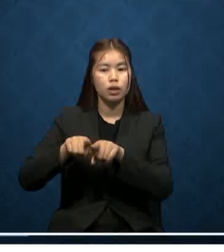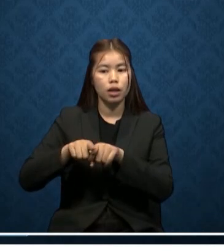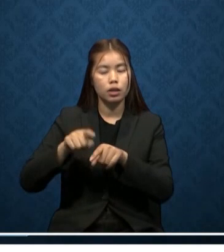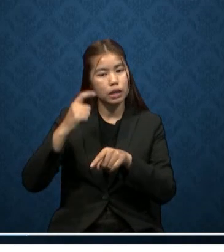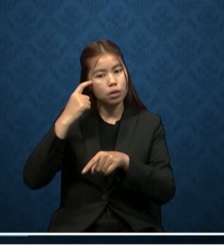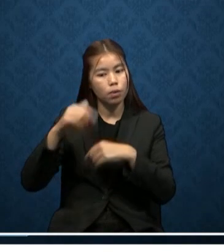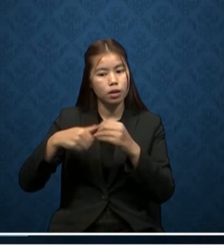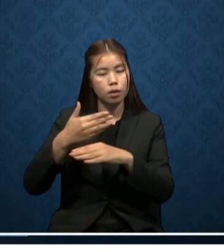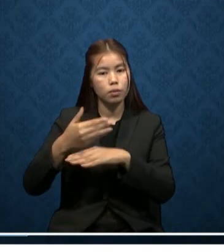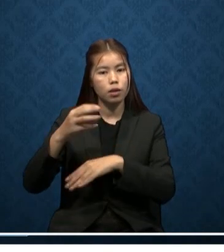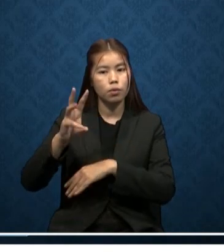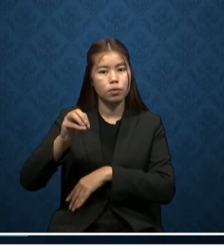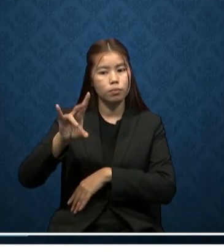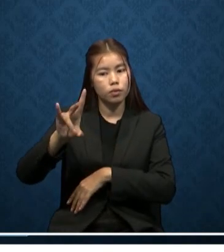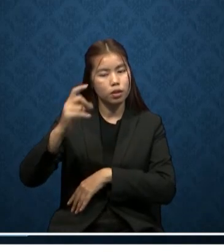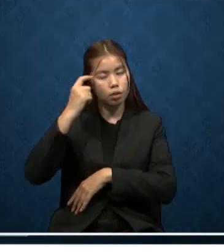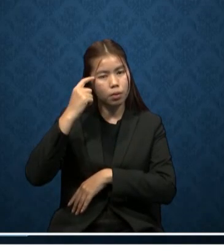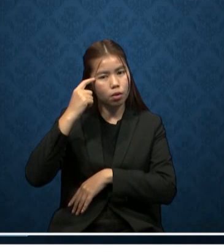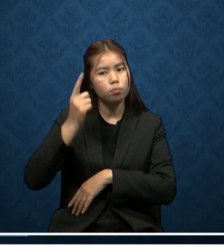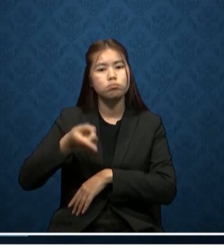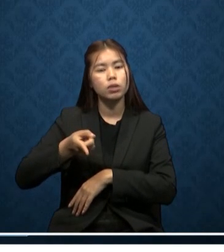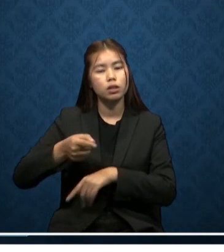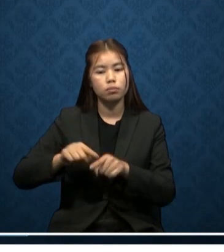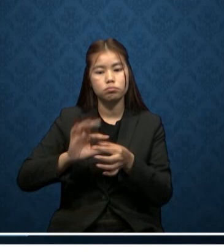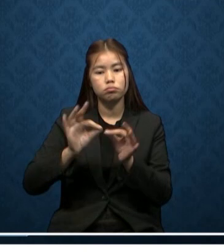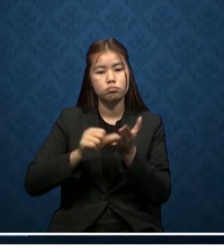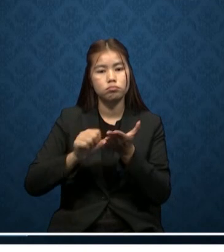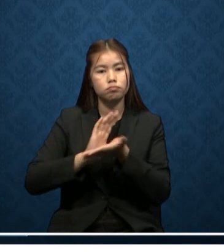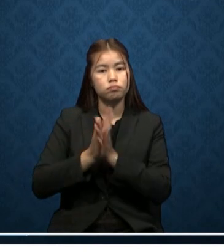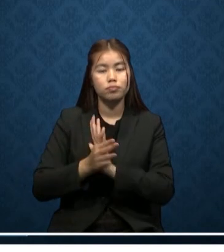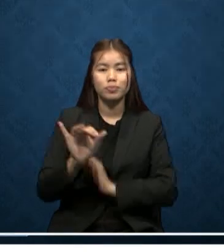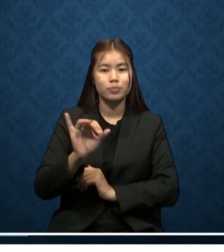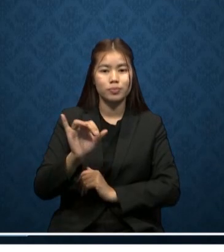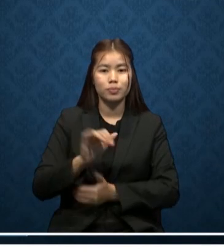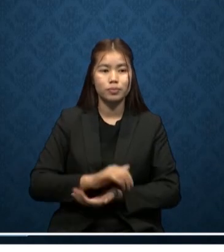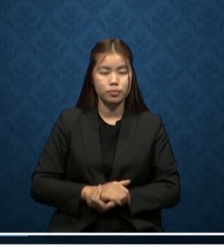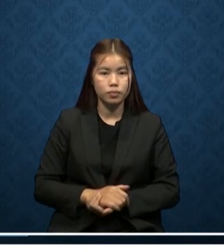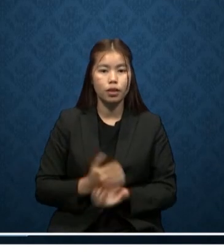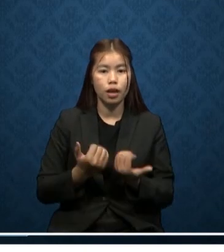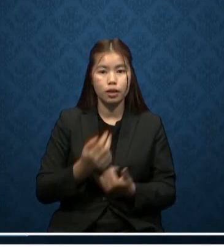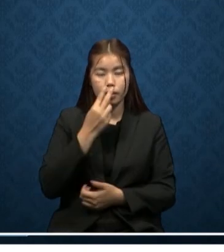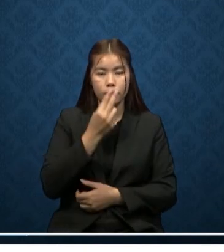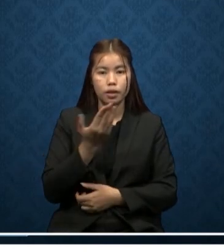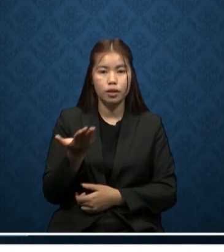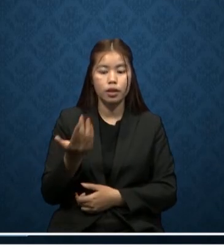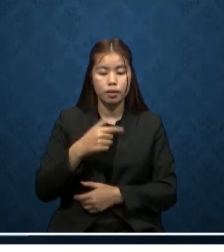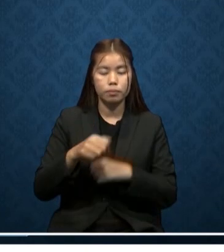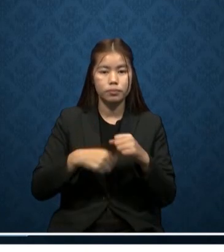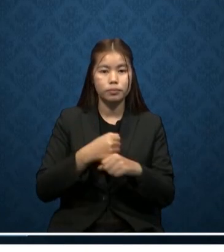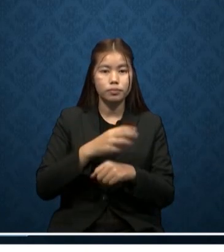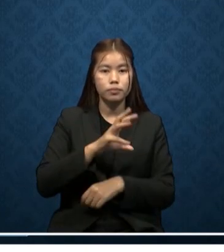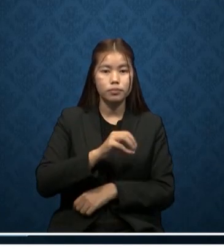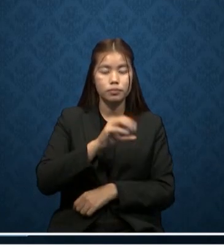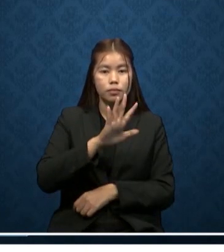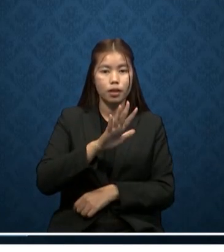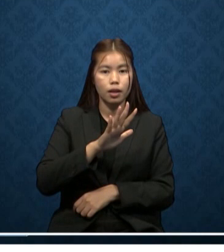เปลี่ยนแปลงในเรื่องนี้นะครับแผภาพฉายต่อไปครับอันนี้จะแสดงให้เห็นในปี 65 3 1ล้าน